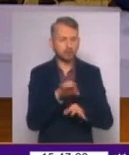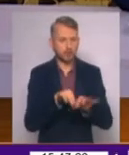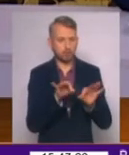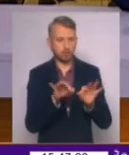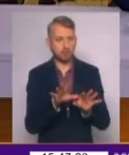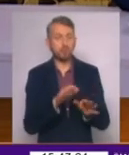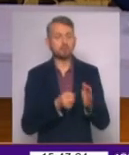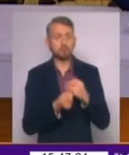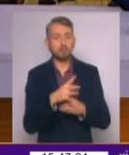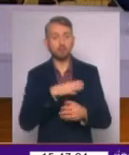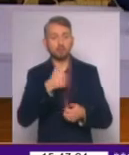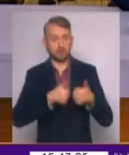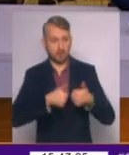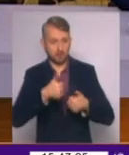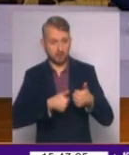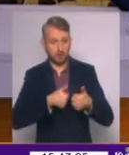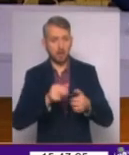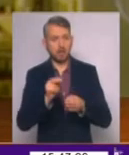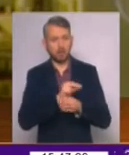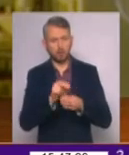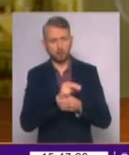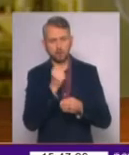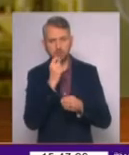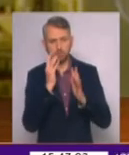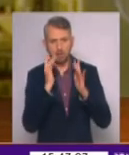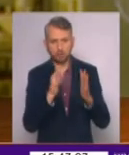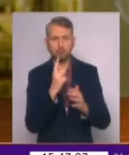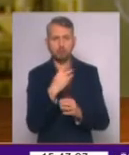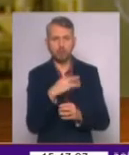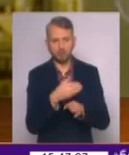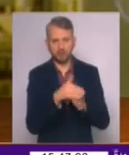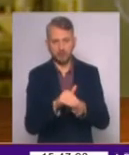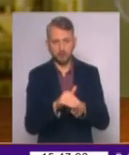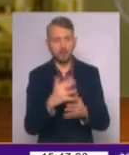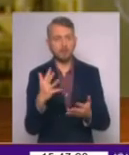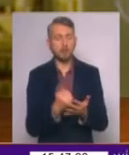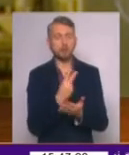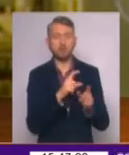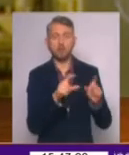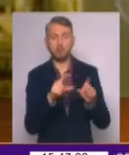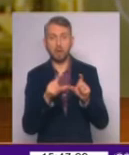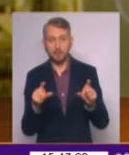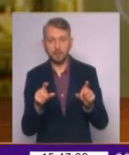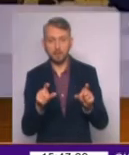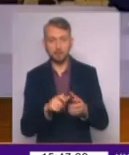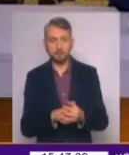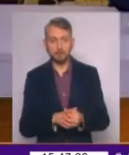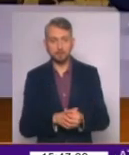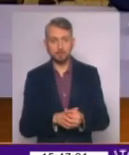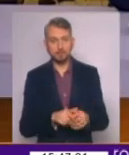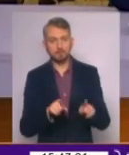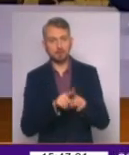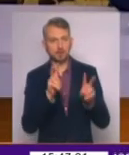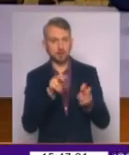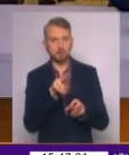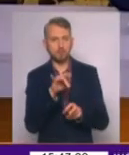Виявляється, був проведений тендер, реконструкція парку, там 100 мільйонів виділяється на ці гроші. Виграють дві компанії, так звані